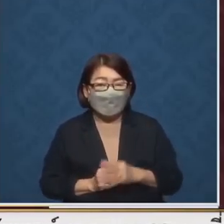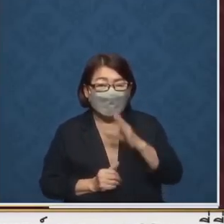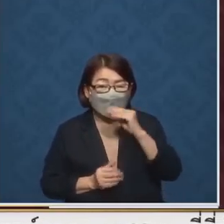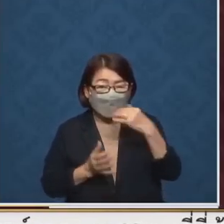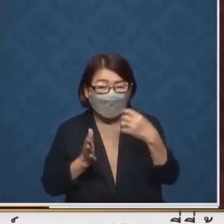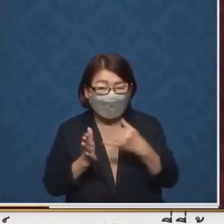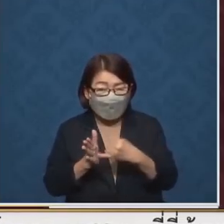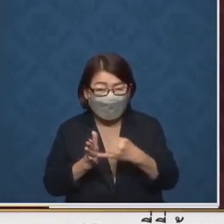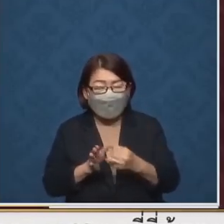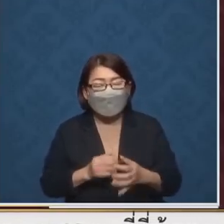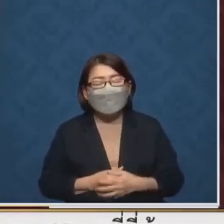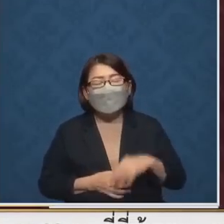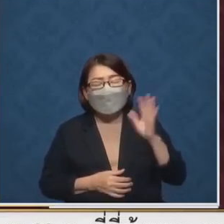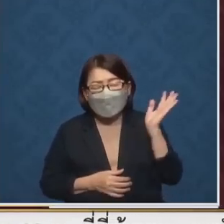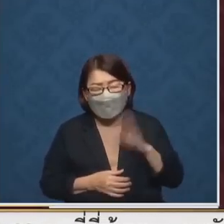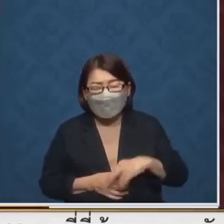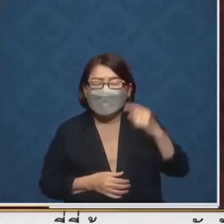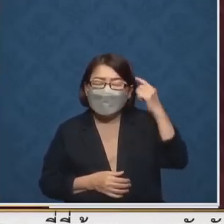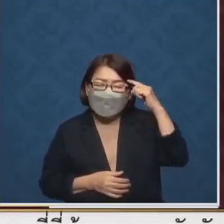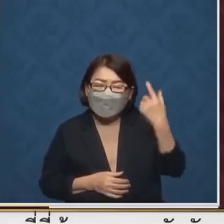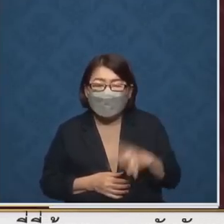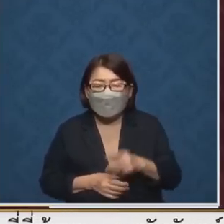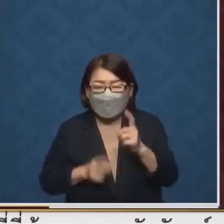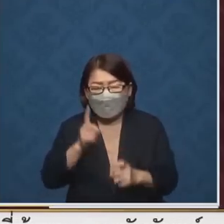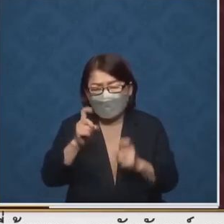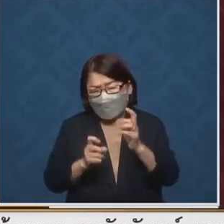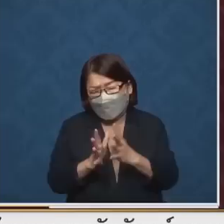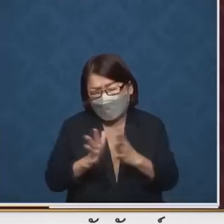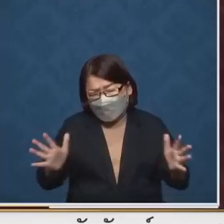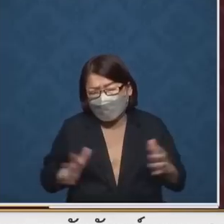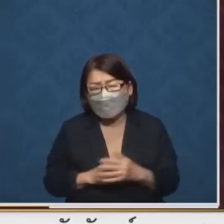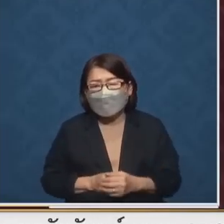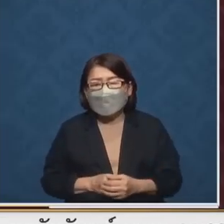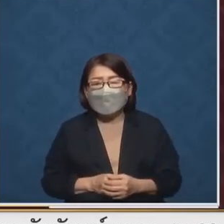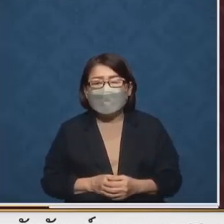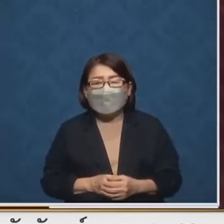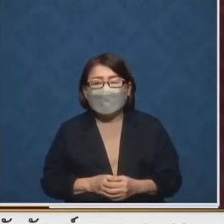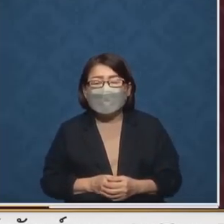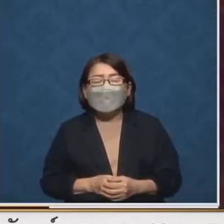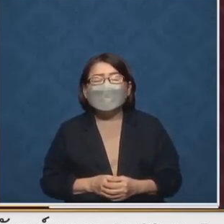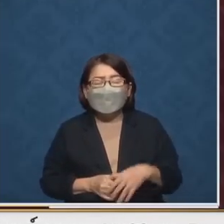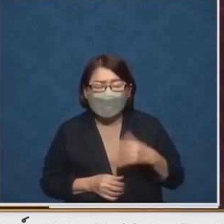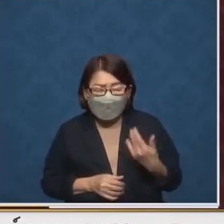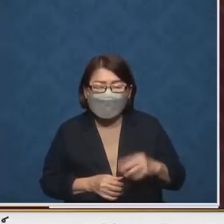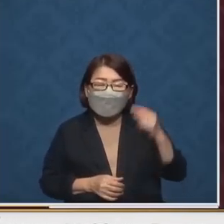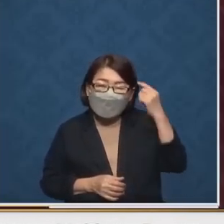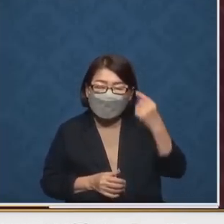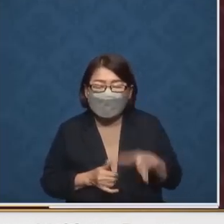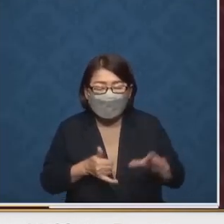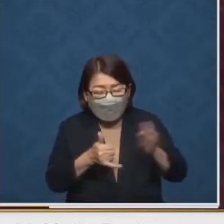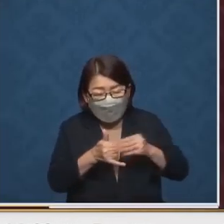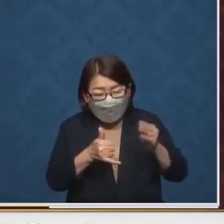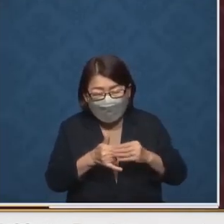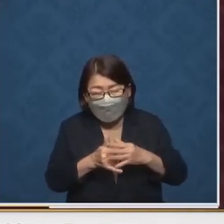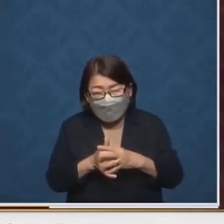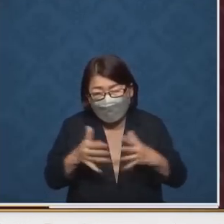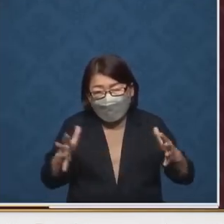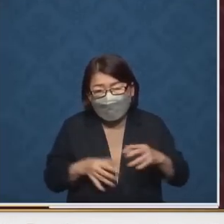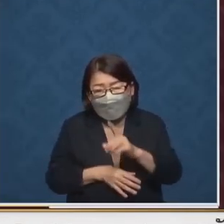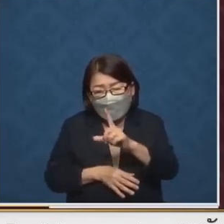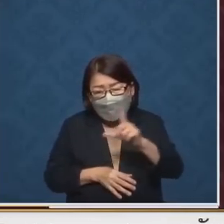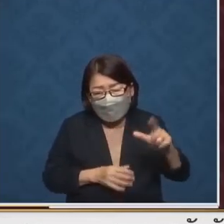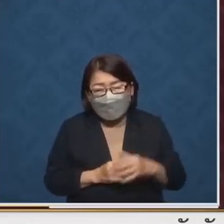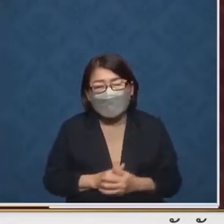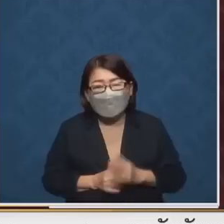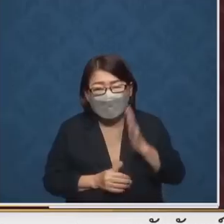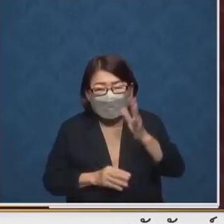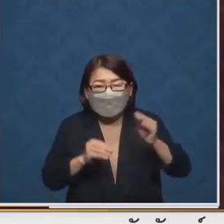มีหน้าหะคนถึตายเปหมนๆคนมีหน้าหะคนถงเจ็บป่วยติดโลกเป็นลาน detriment แล้วมัจะ